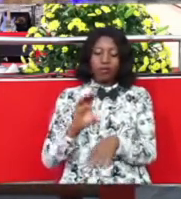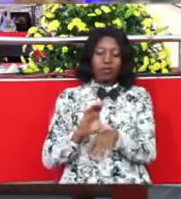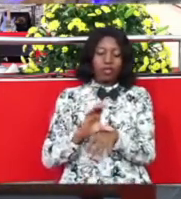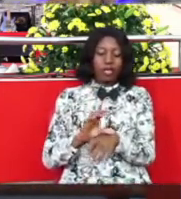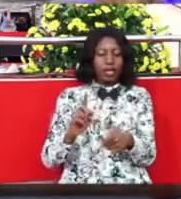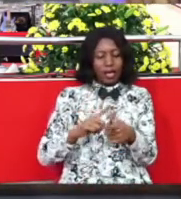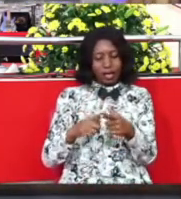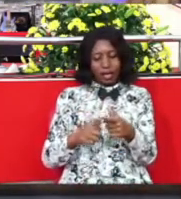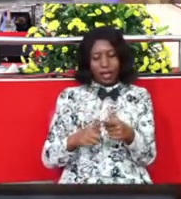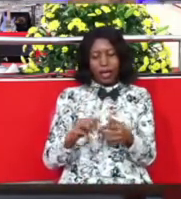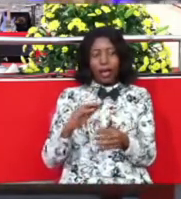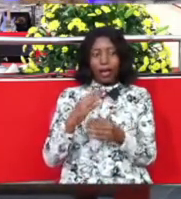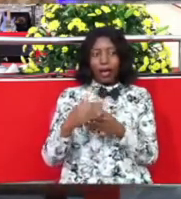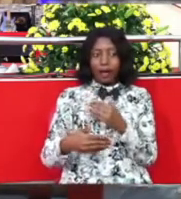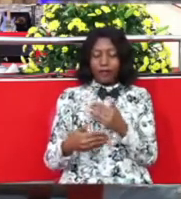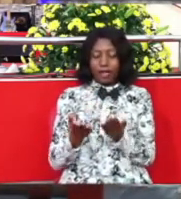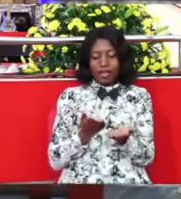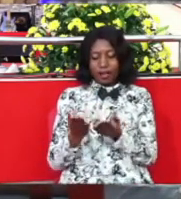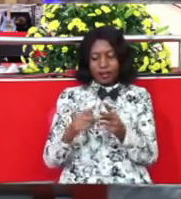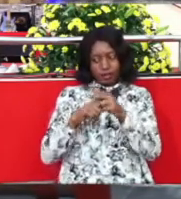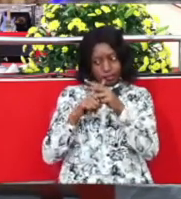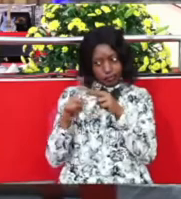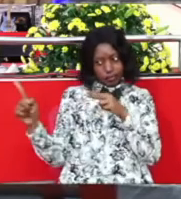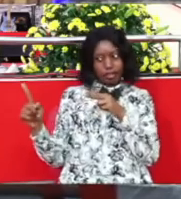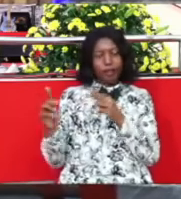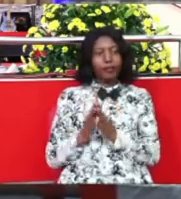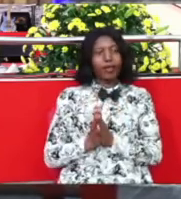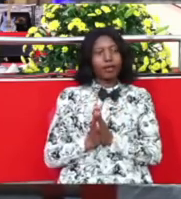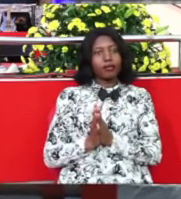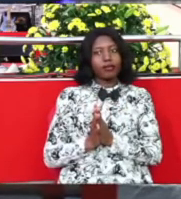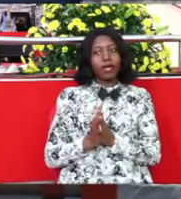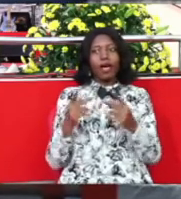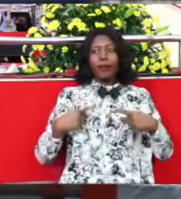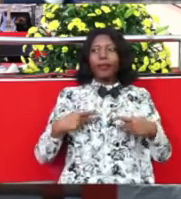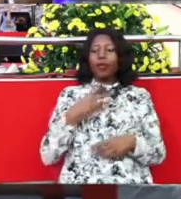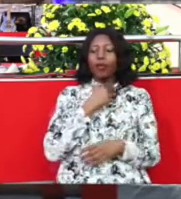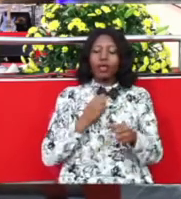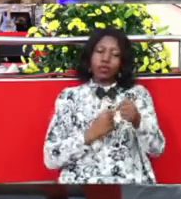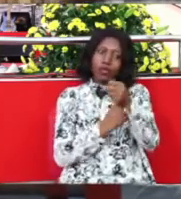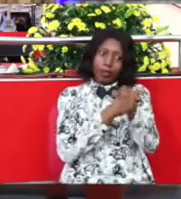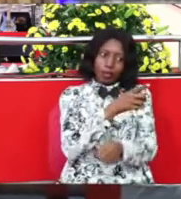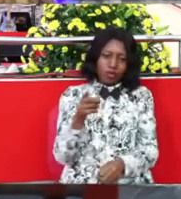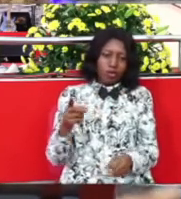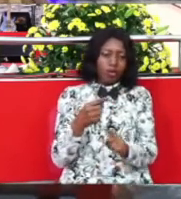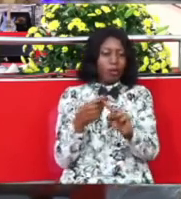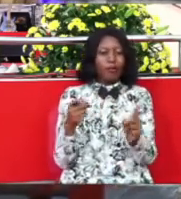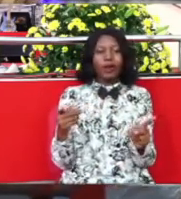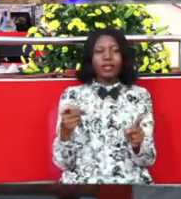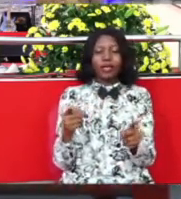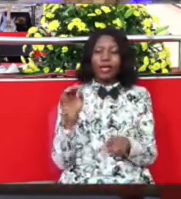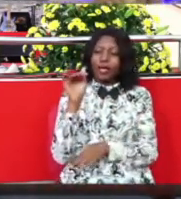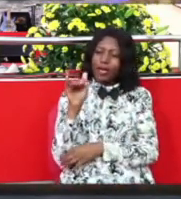wants to stand with you, but they are saying, and who is he? Watu wanataka kusimama na wewe lakini wanauliza, huyu nani? Cell does he belong to? Ni wa